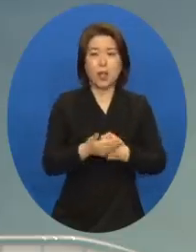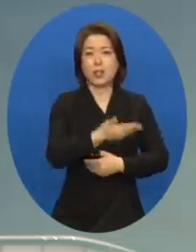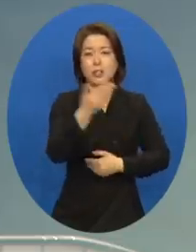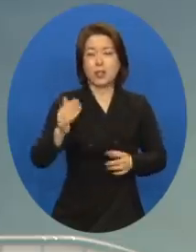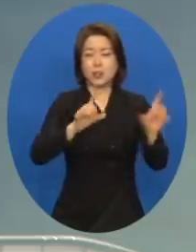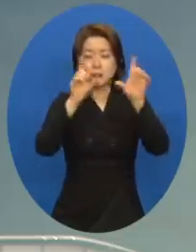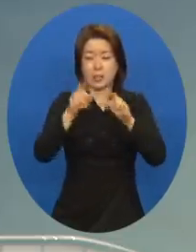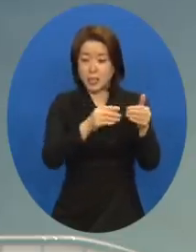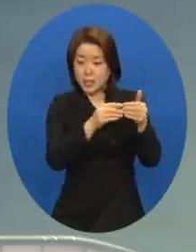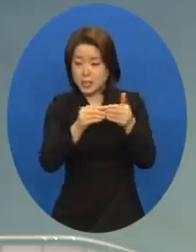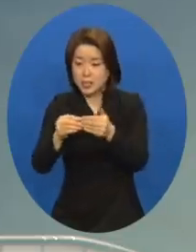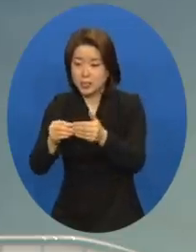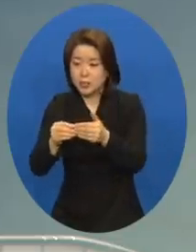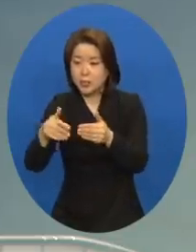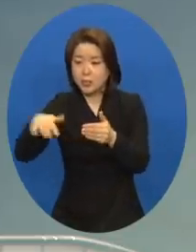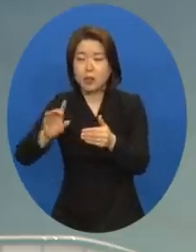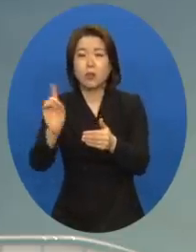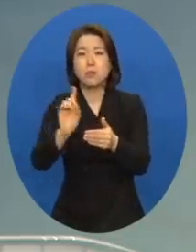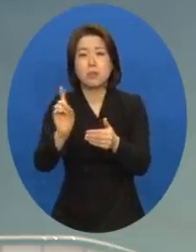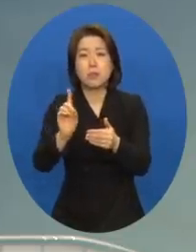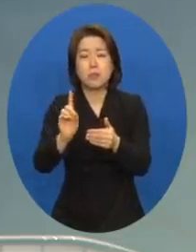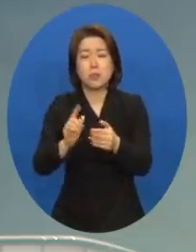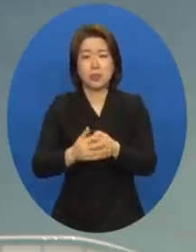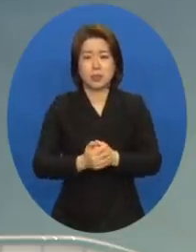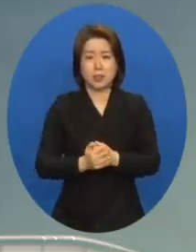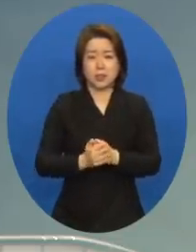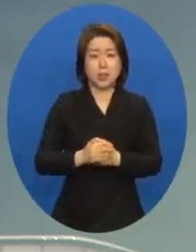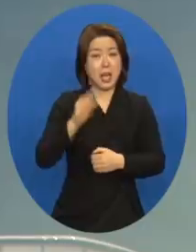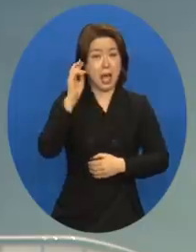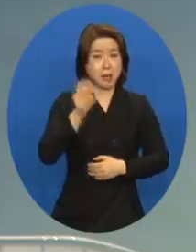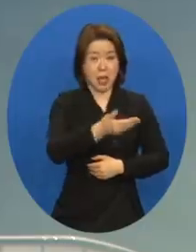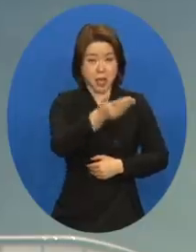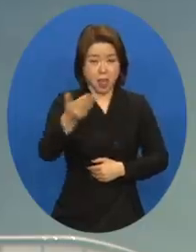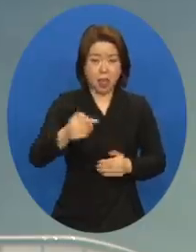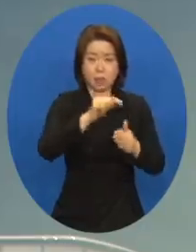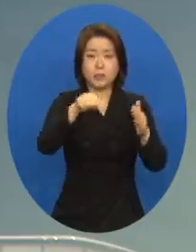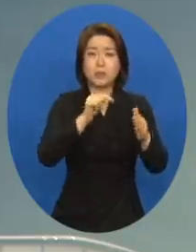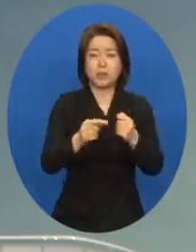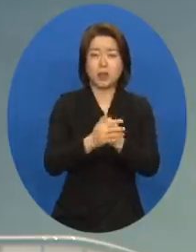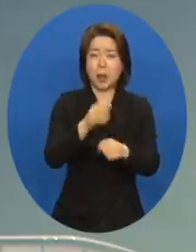갔던 것은 무엇이었습니까? 아마 여러분 중에는